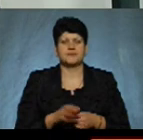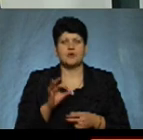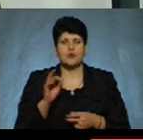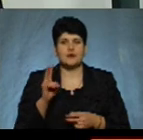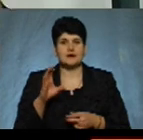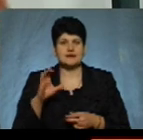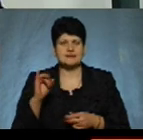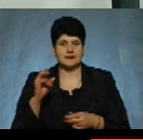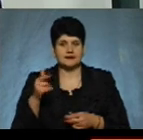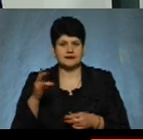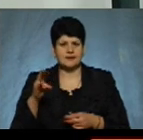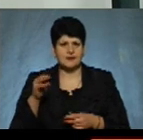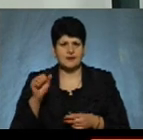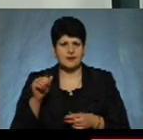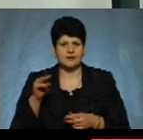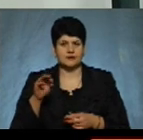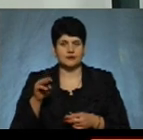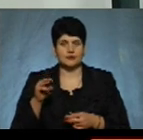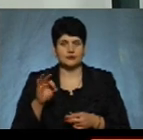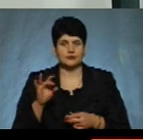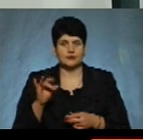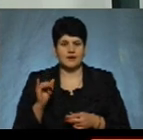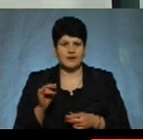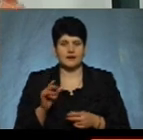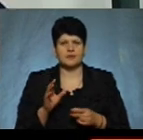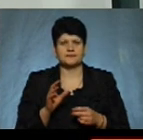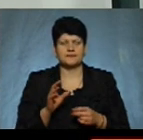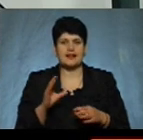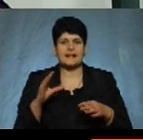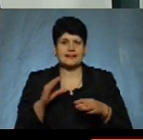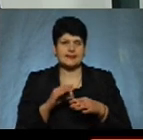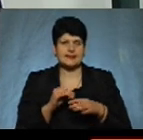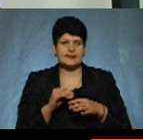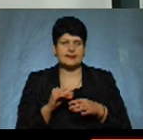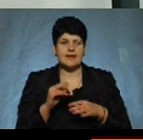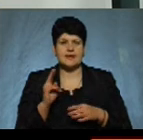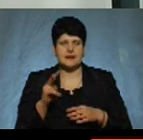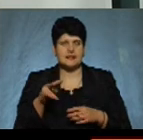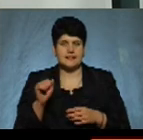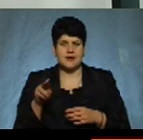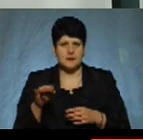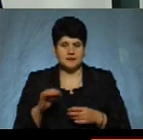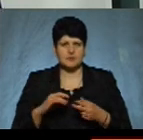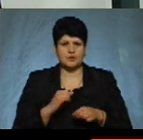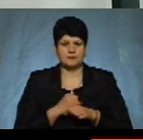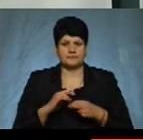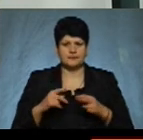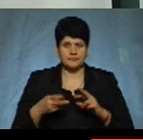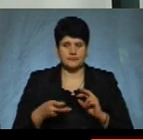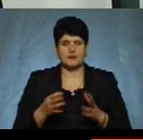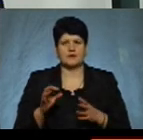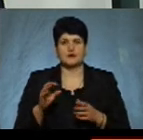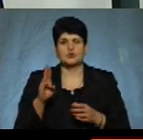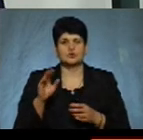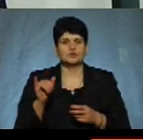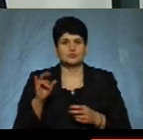оксигенатори в нас є. В нас є сьогодні, значить, клапани, які ми проводимо заміни. У нас проведені аортокоронарні